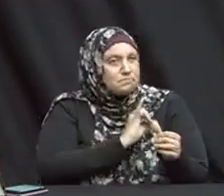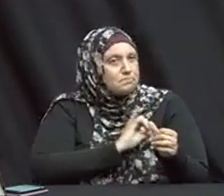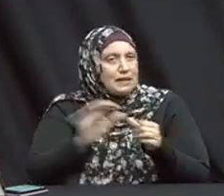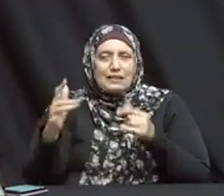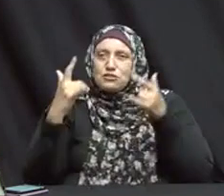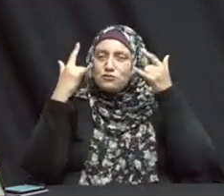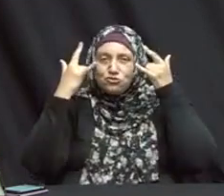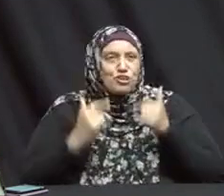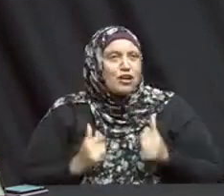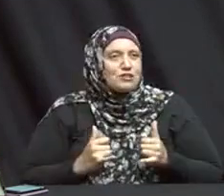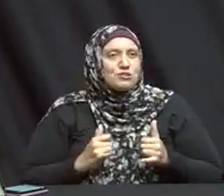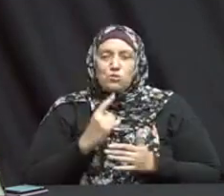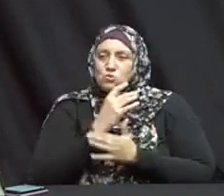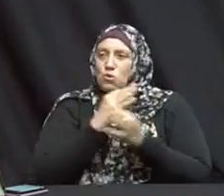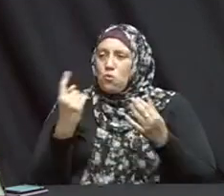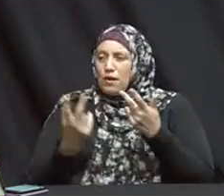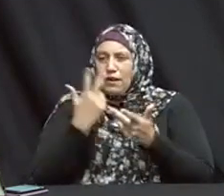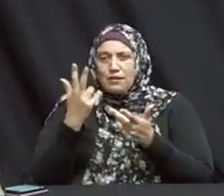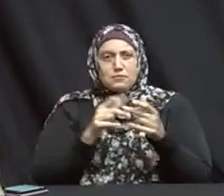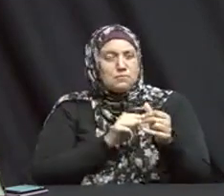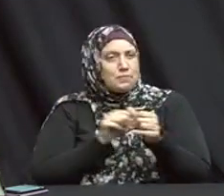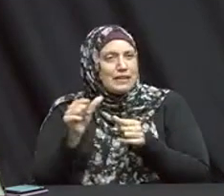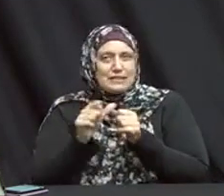يكذبك بعد